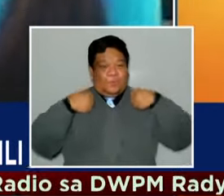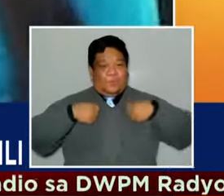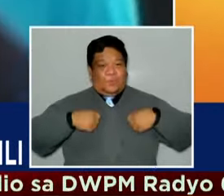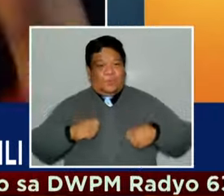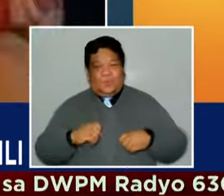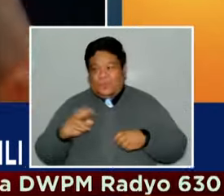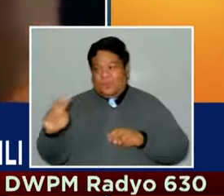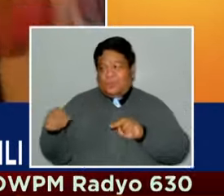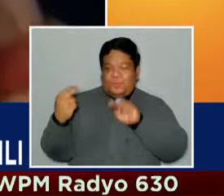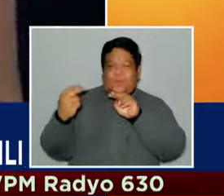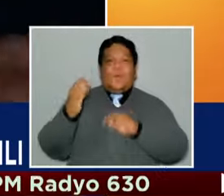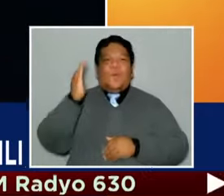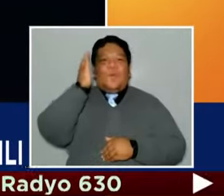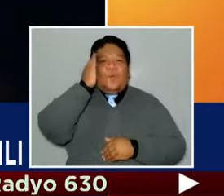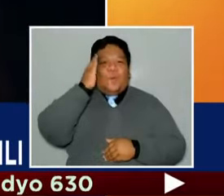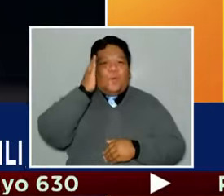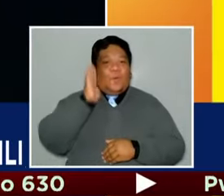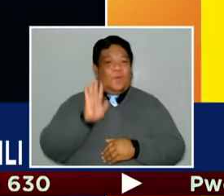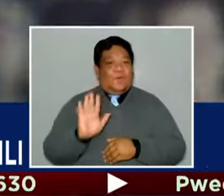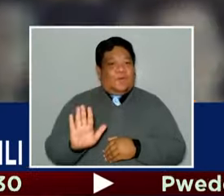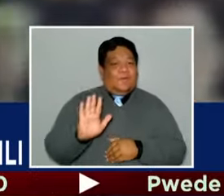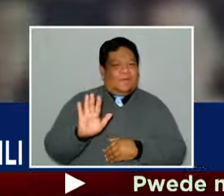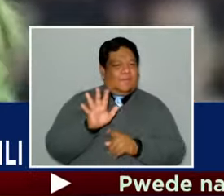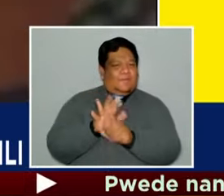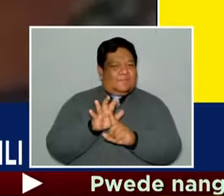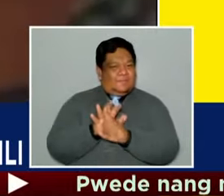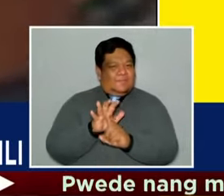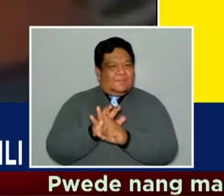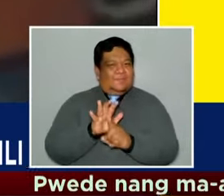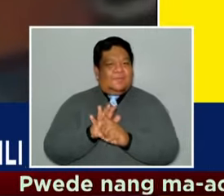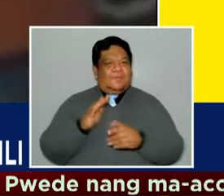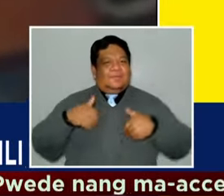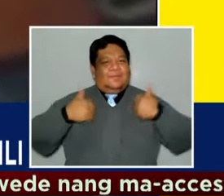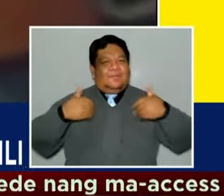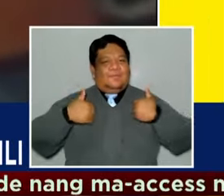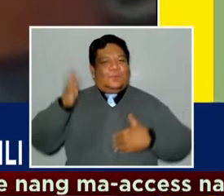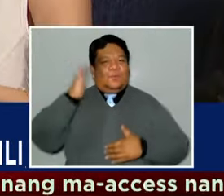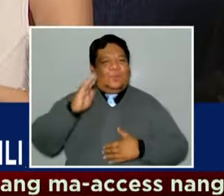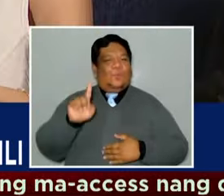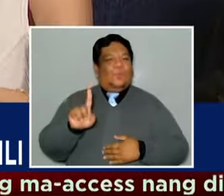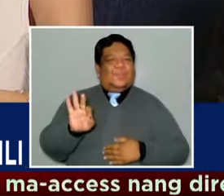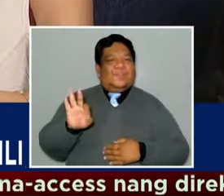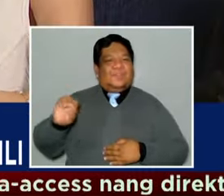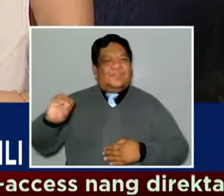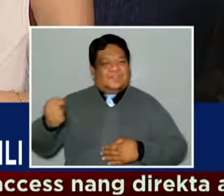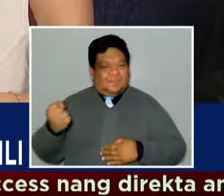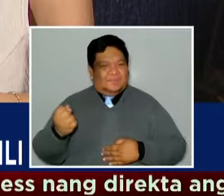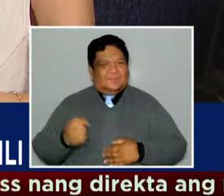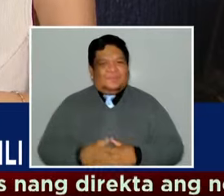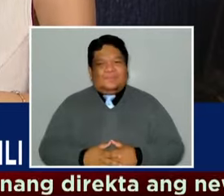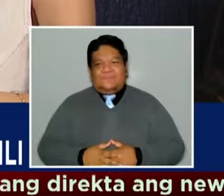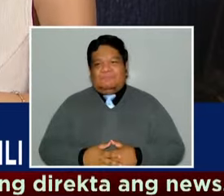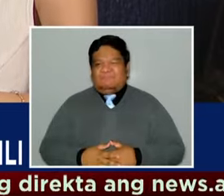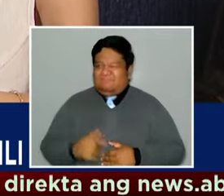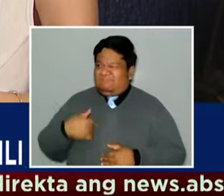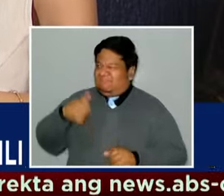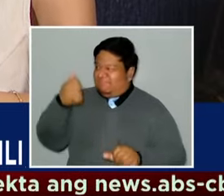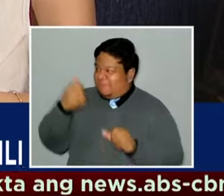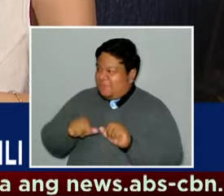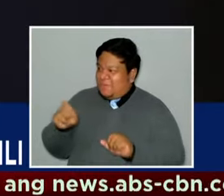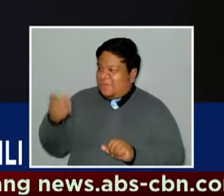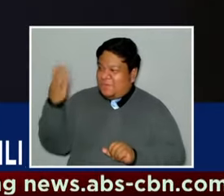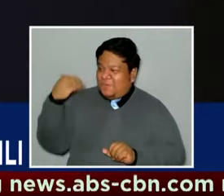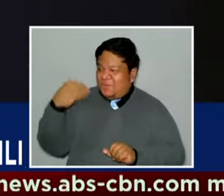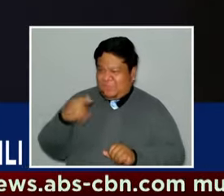mong ang mga look na ito ang kinabaliwan ng mga batang 90s. Tandang-tanda ako talaga itsura mo. Ikaw lang ba